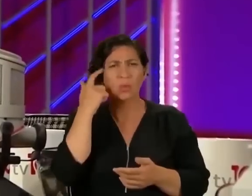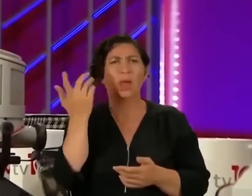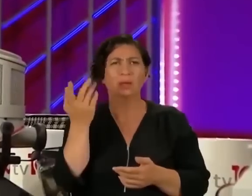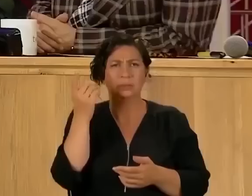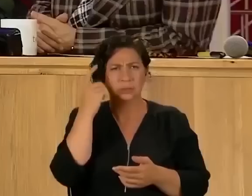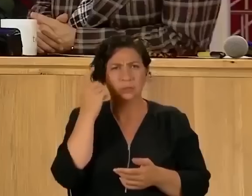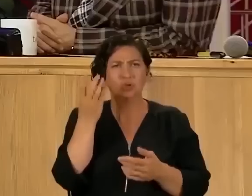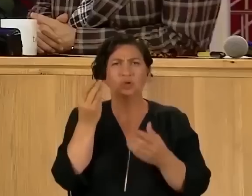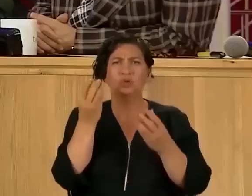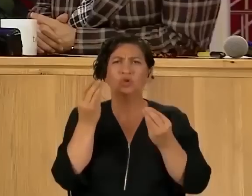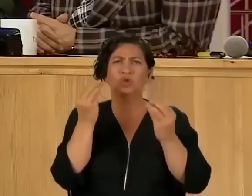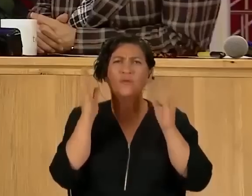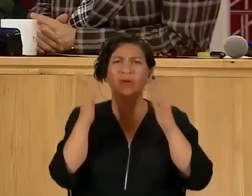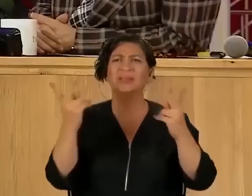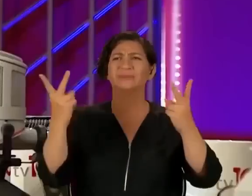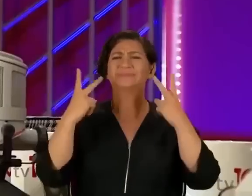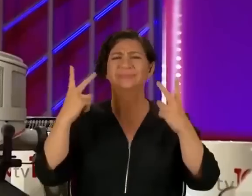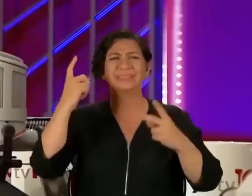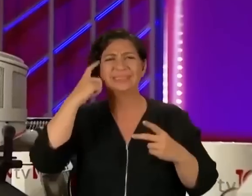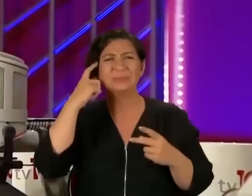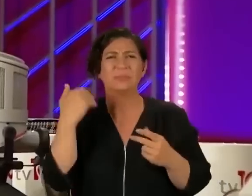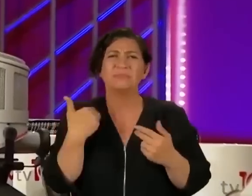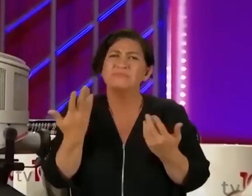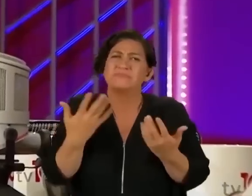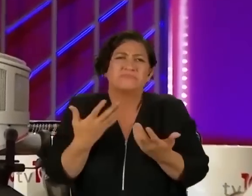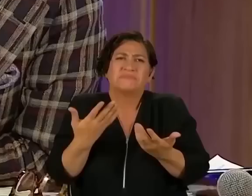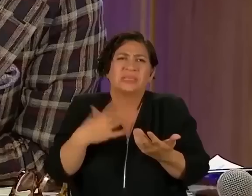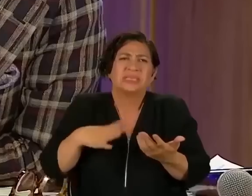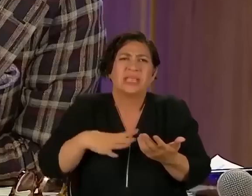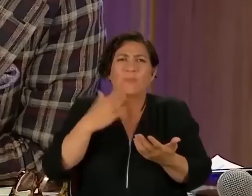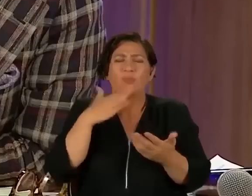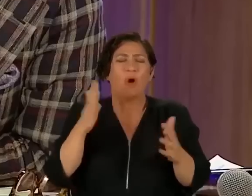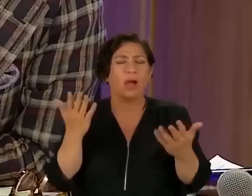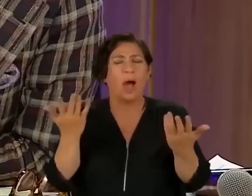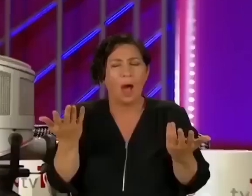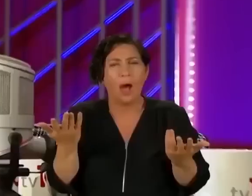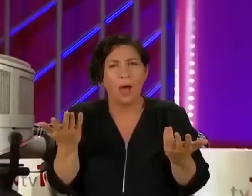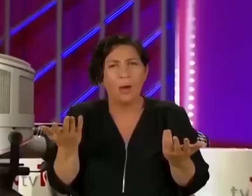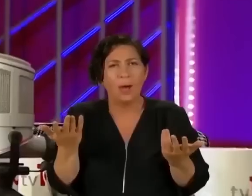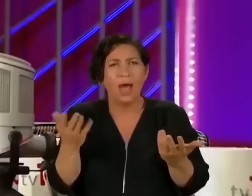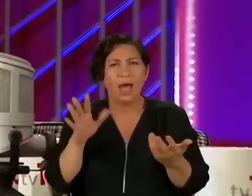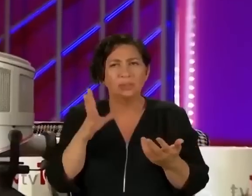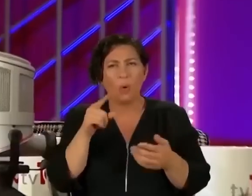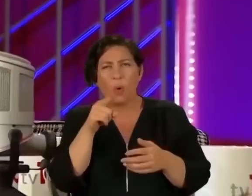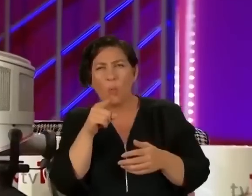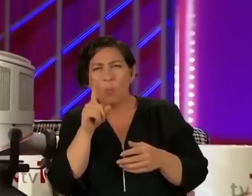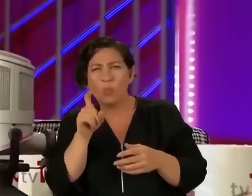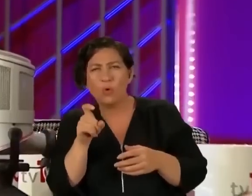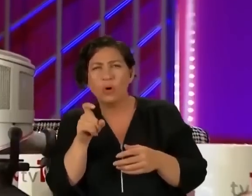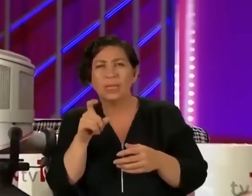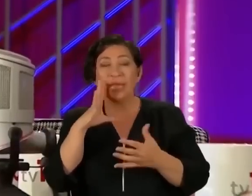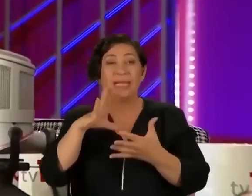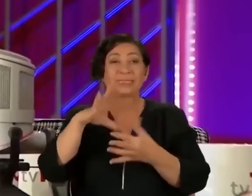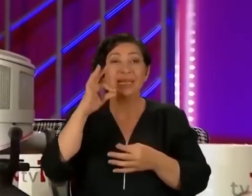ya. Tanıyorlar yani mı? Çok da öyle tanınma gibi bir derdim de yok. Ama öyle hani acaba o muydu diyen de olmuyor.